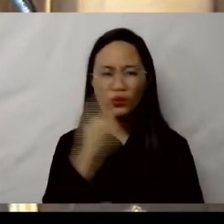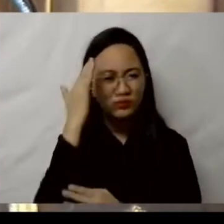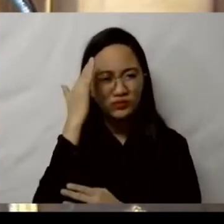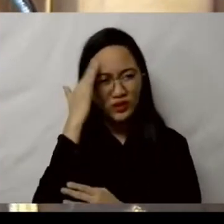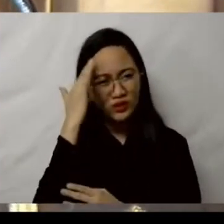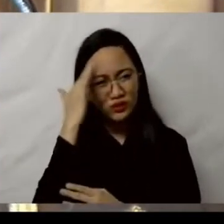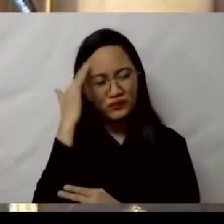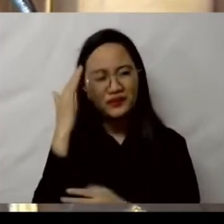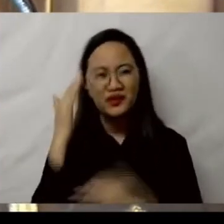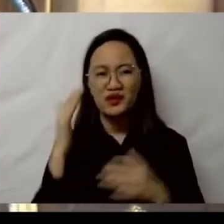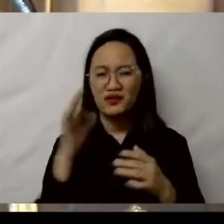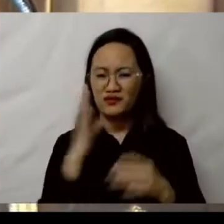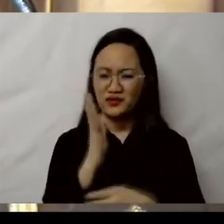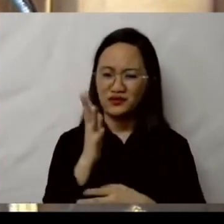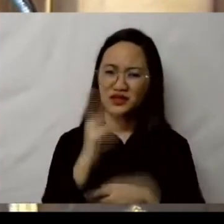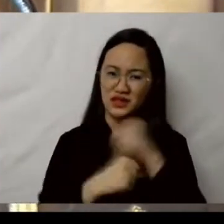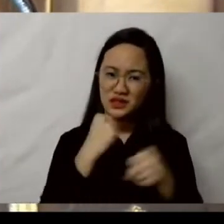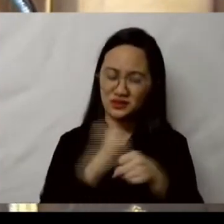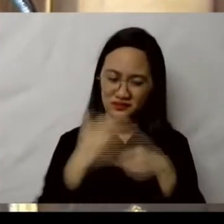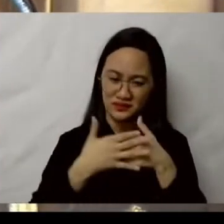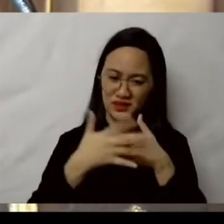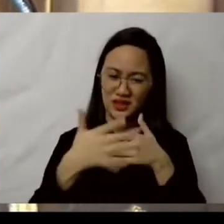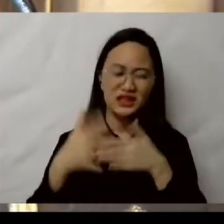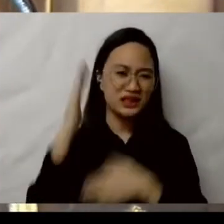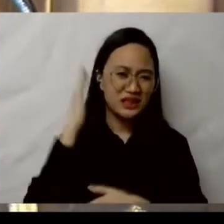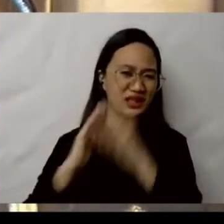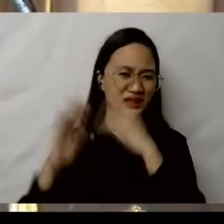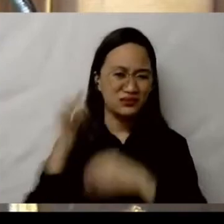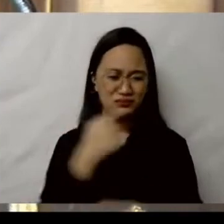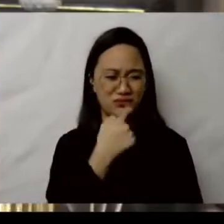years, mabubuhay pa ako. Yung 5 years naging 50 years.